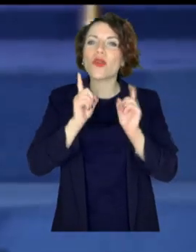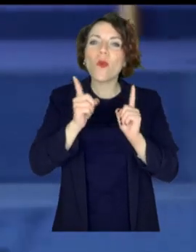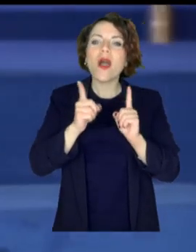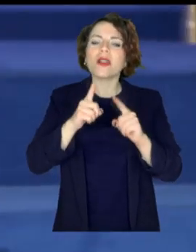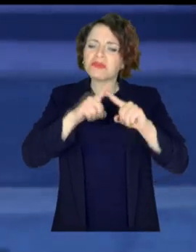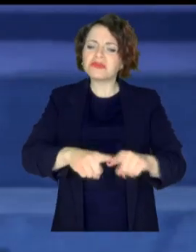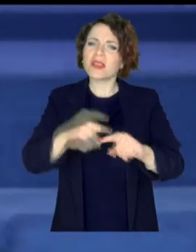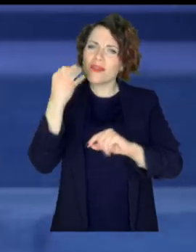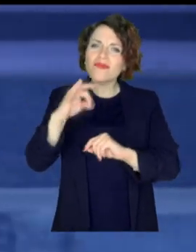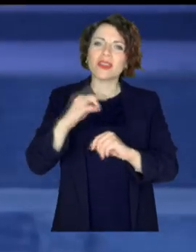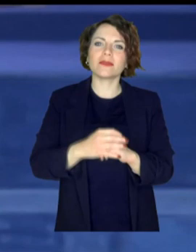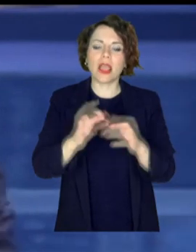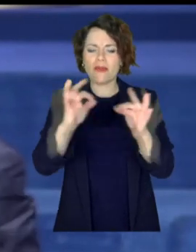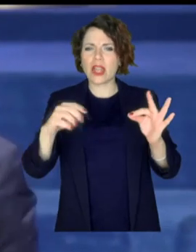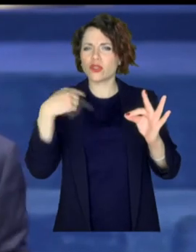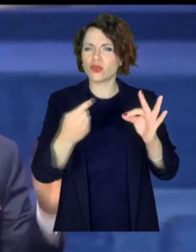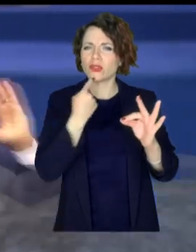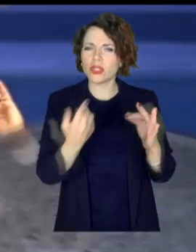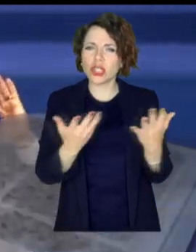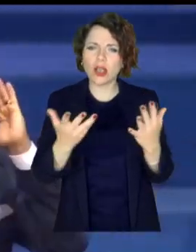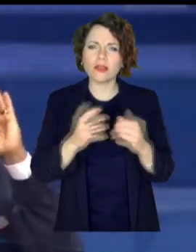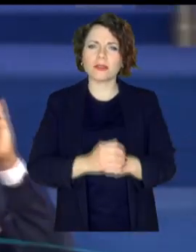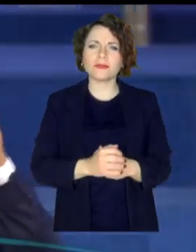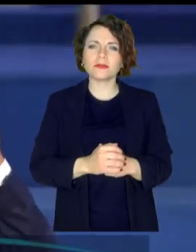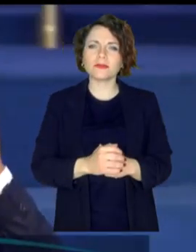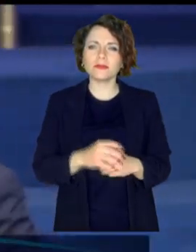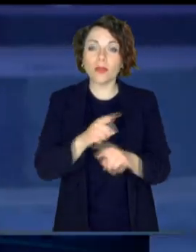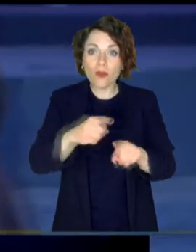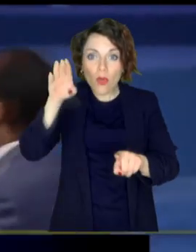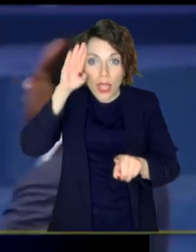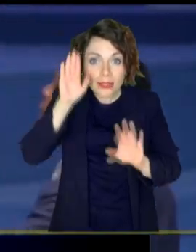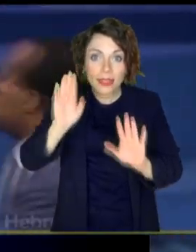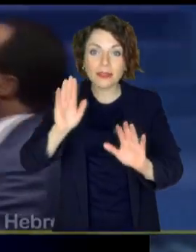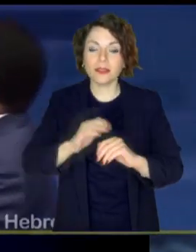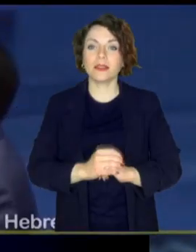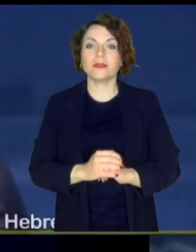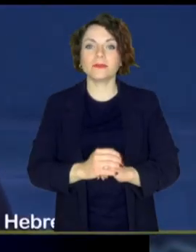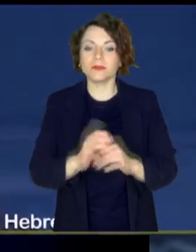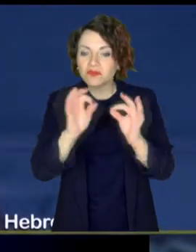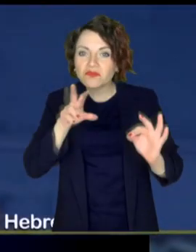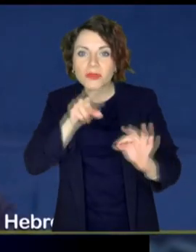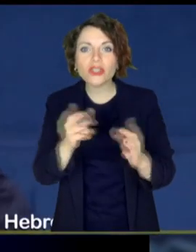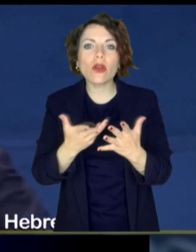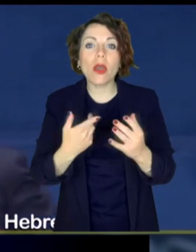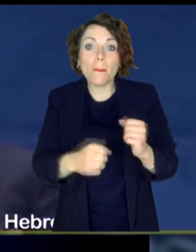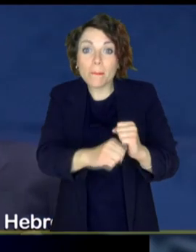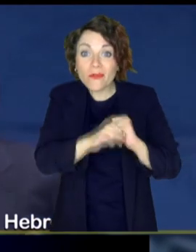fosse buona. Ora, versetto successivo. Seguite molto attentamente. Dice, per